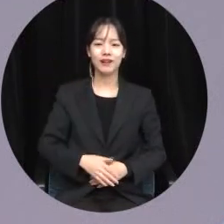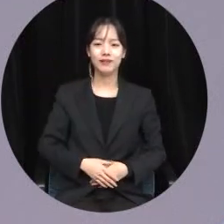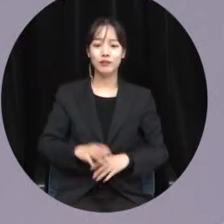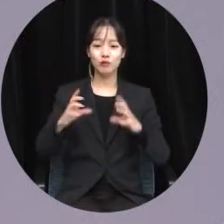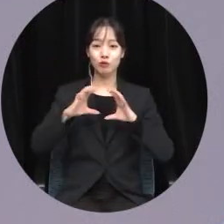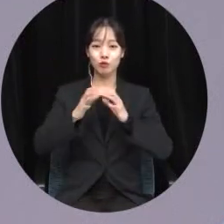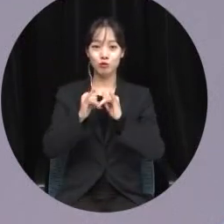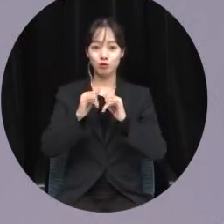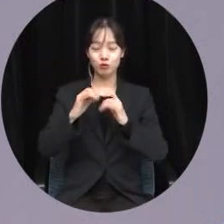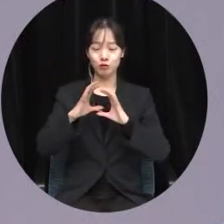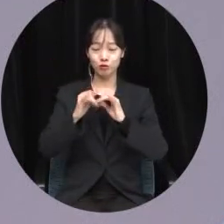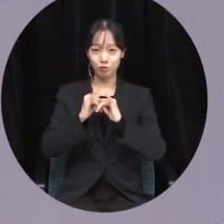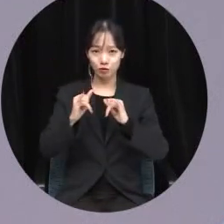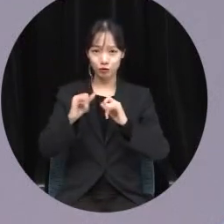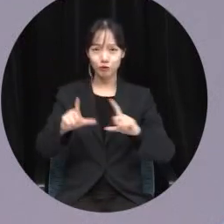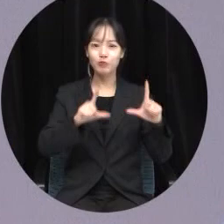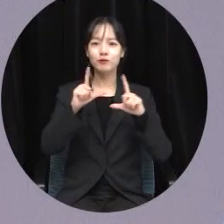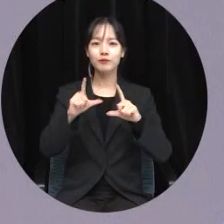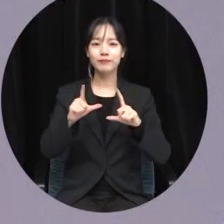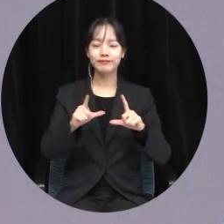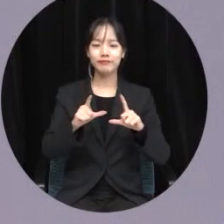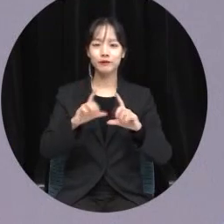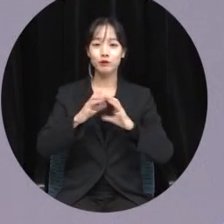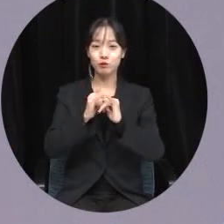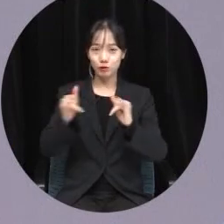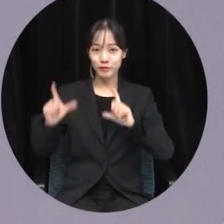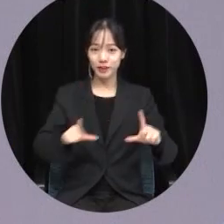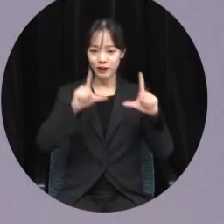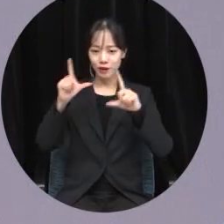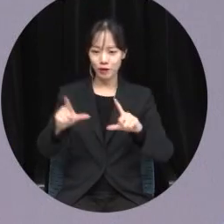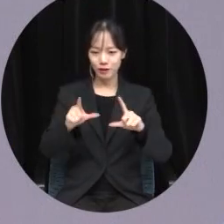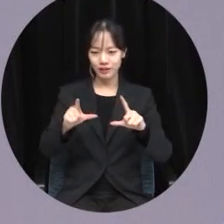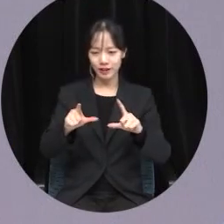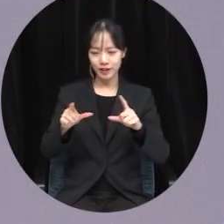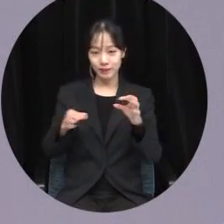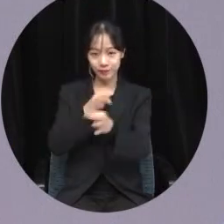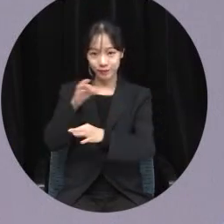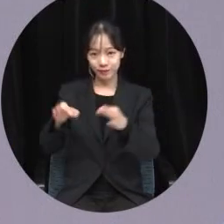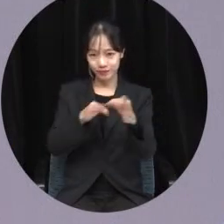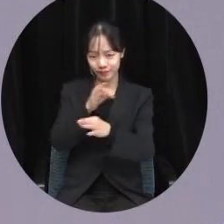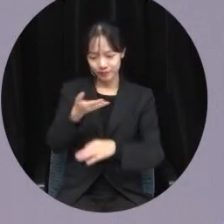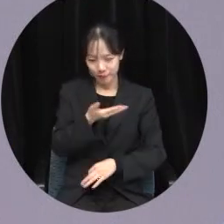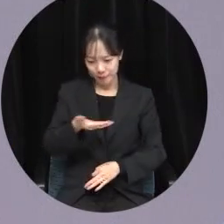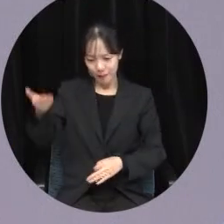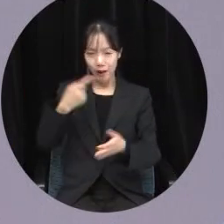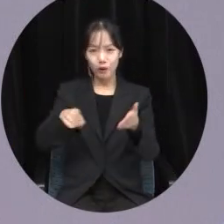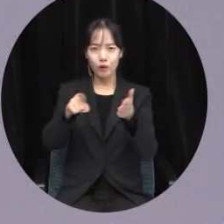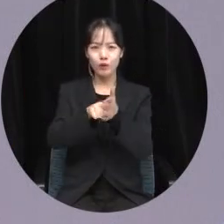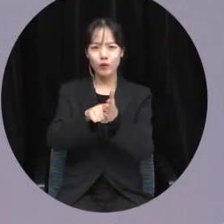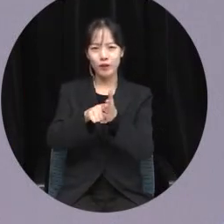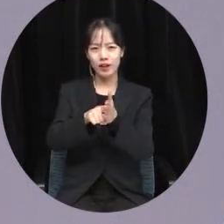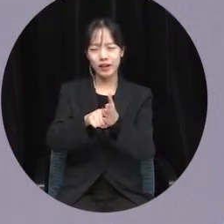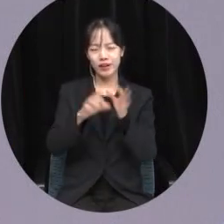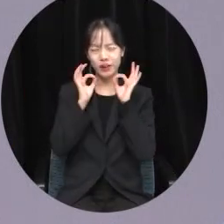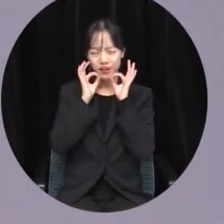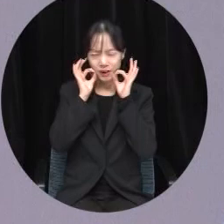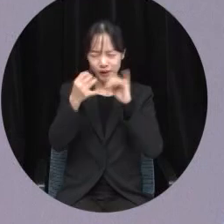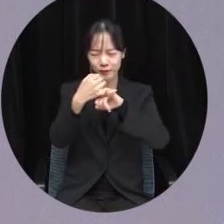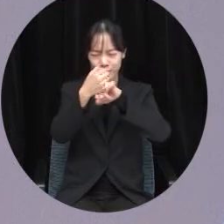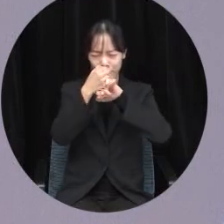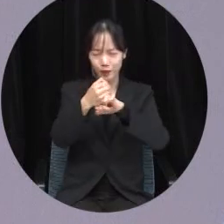위해 열심히 일하고 또 열심히 일하겠습니다. 저 오경훈에게 일할 기회를